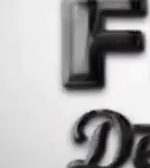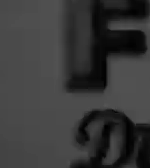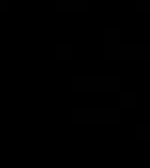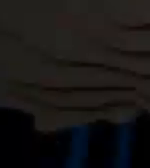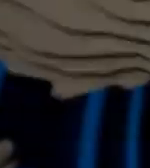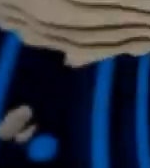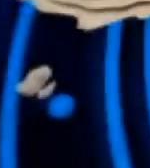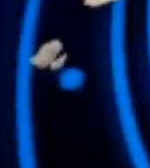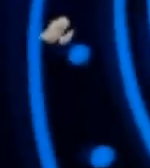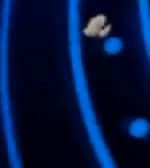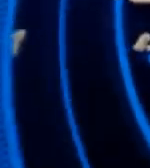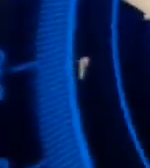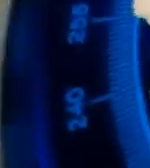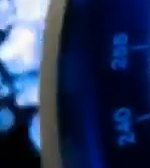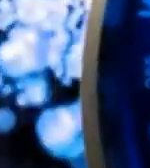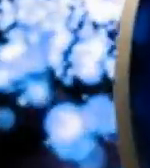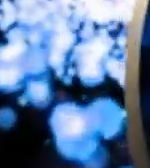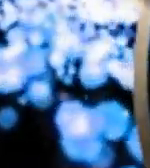की धड़कन.